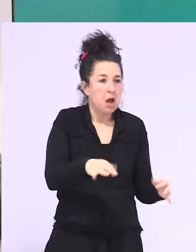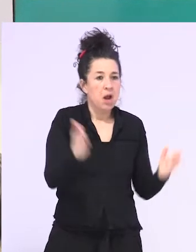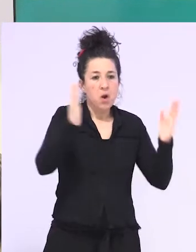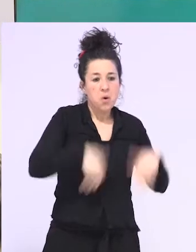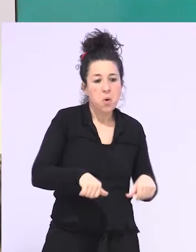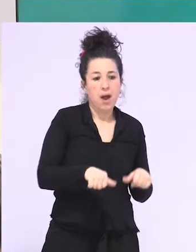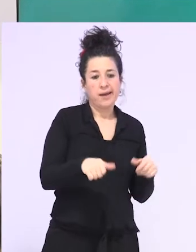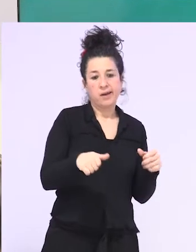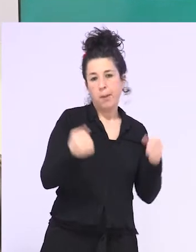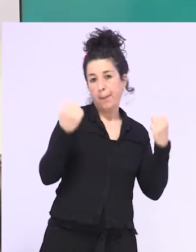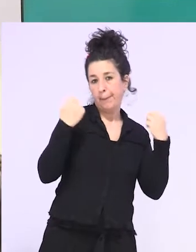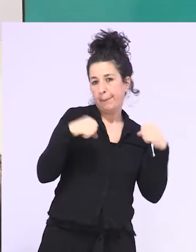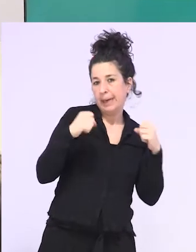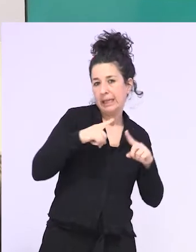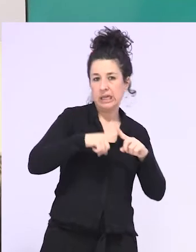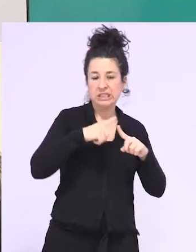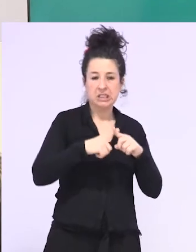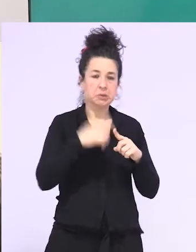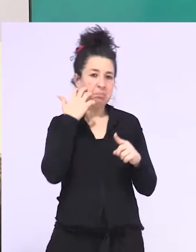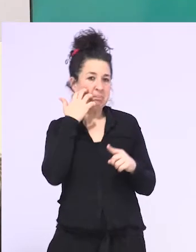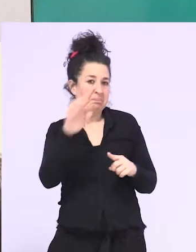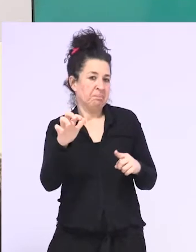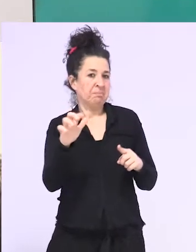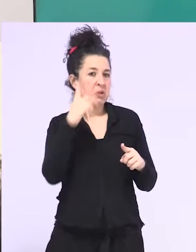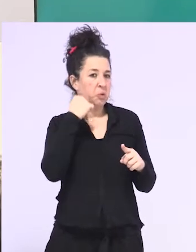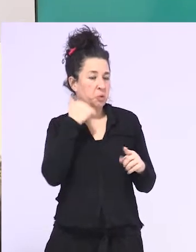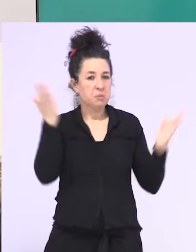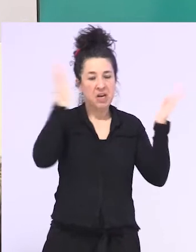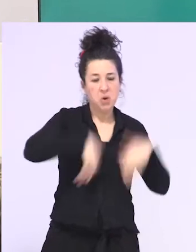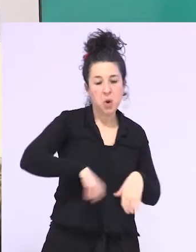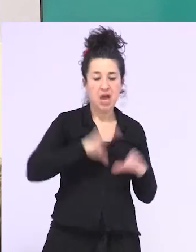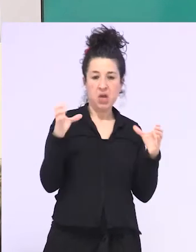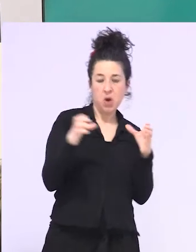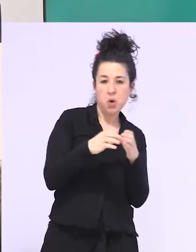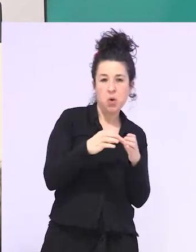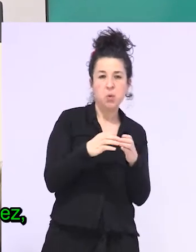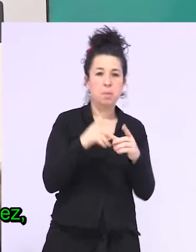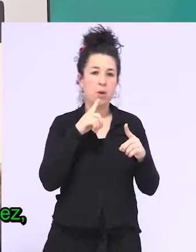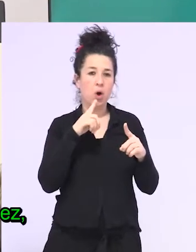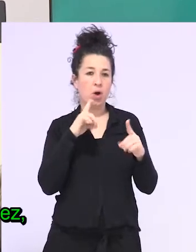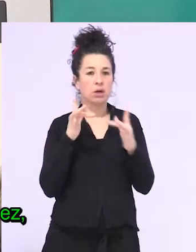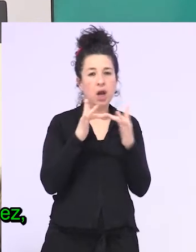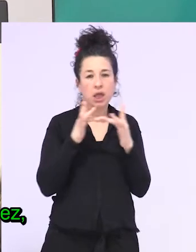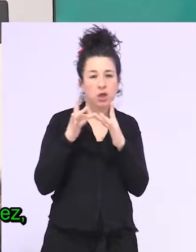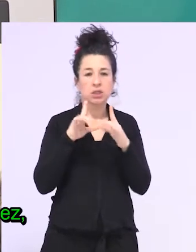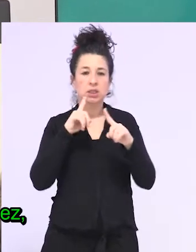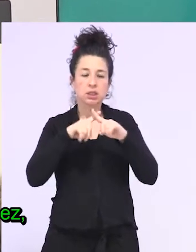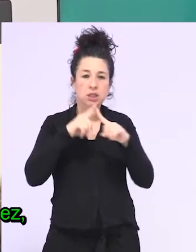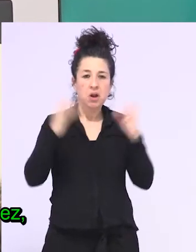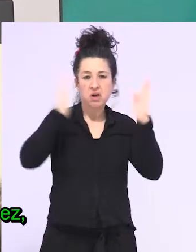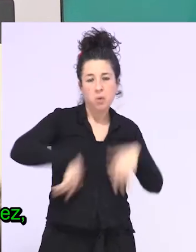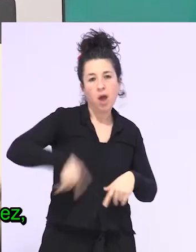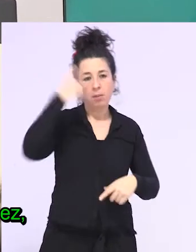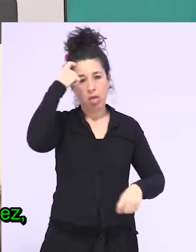sexual bitxiegiak eukitzeko iturarik, taldeko sexu harremanik ez, desegonkortze psikologikoko aurrekaririk